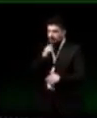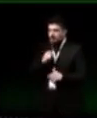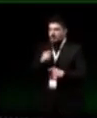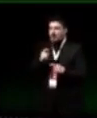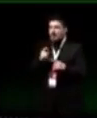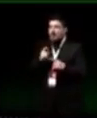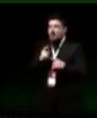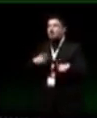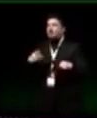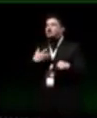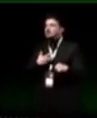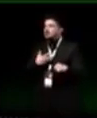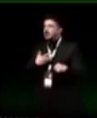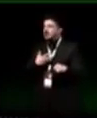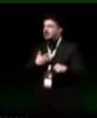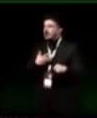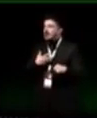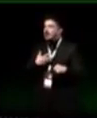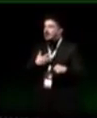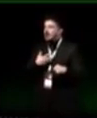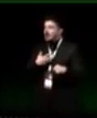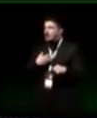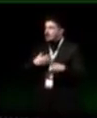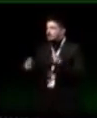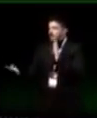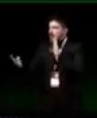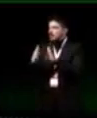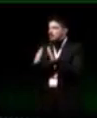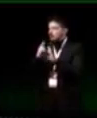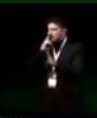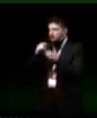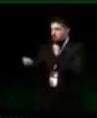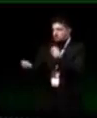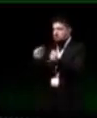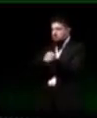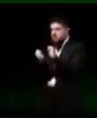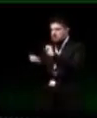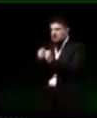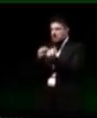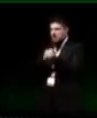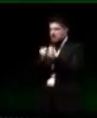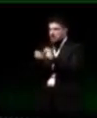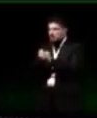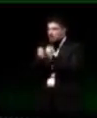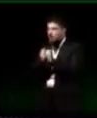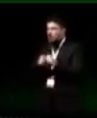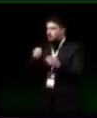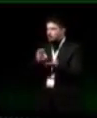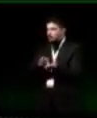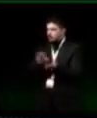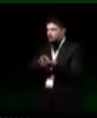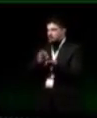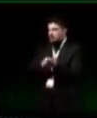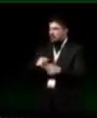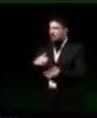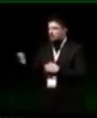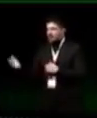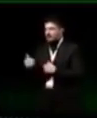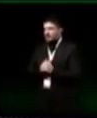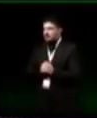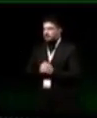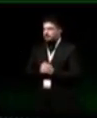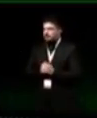Noi abbiamo di fronte a noi un corpo a corpo in tutti i collegi con il centrodestra. E il